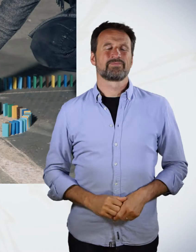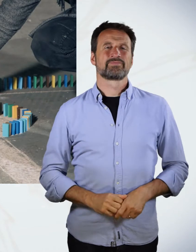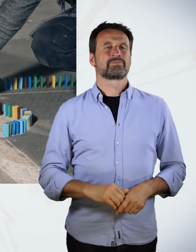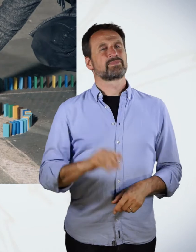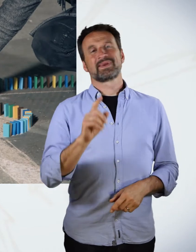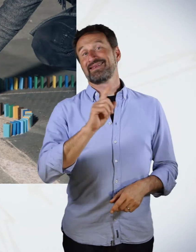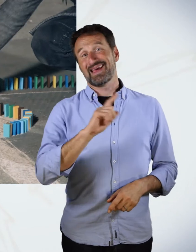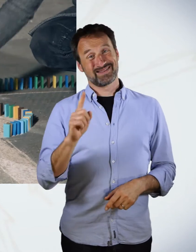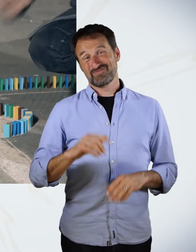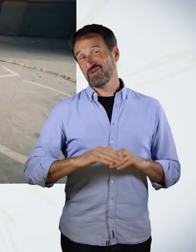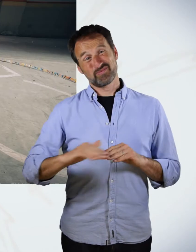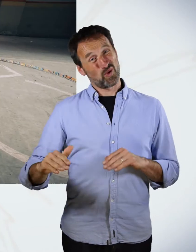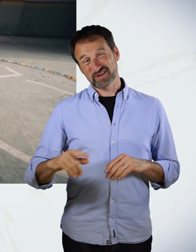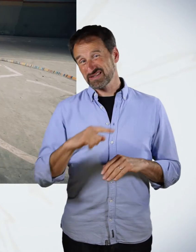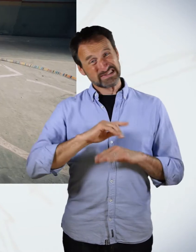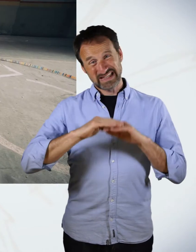Nein, der Boden ist nicht eben.